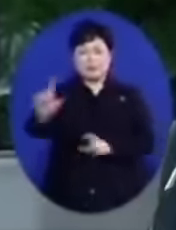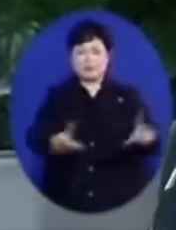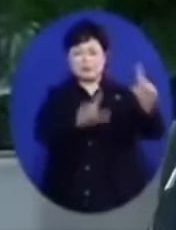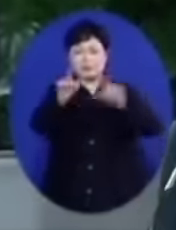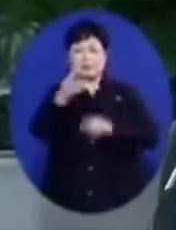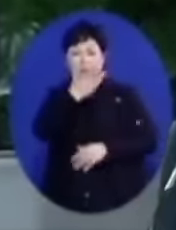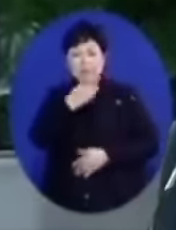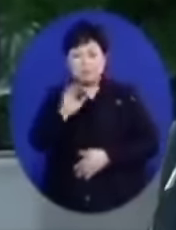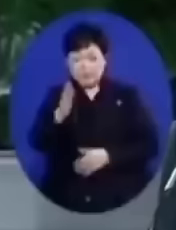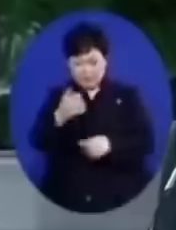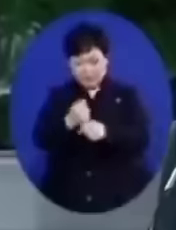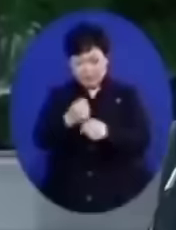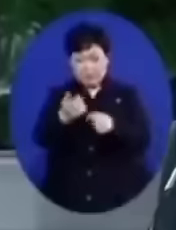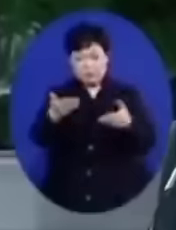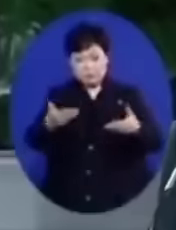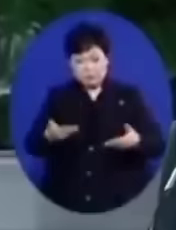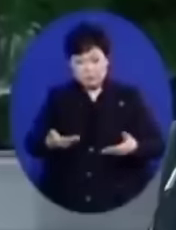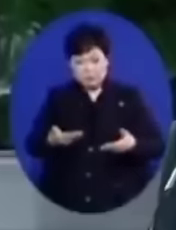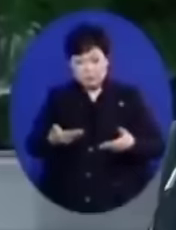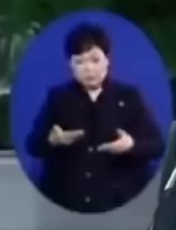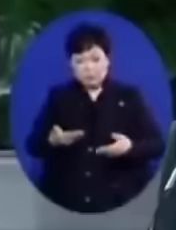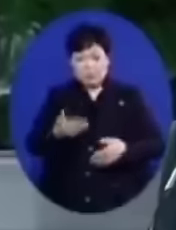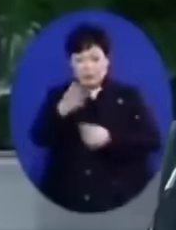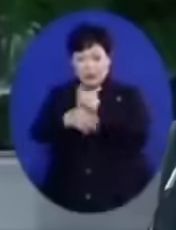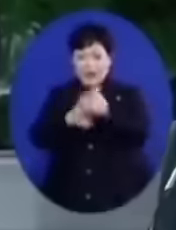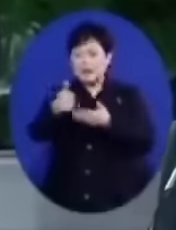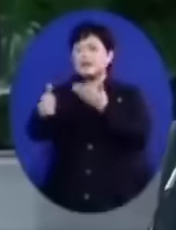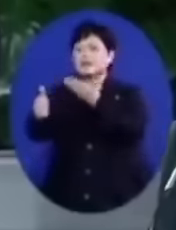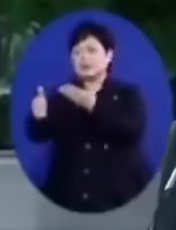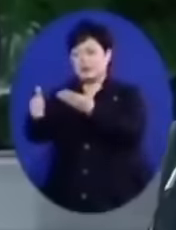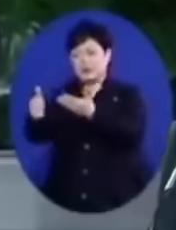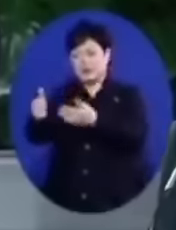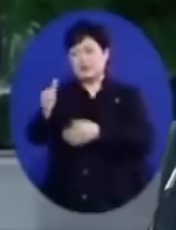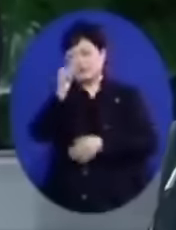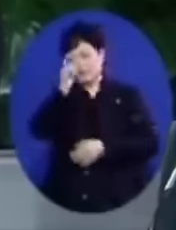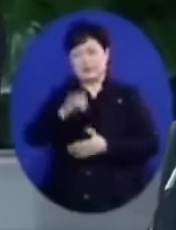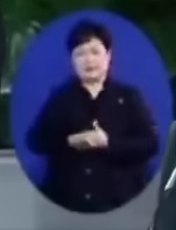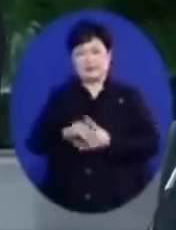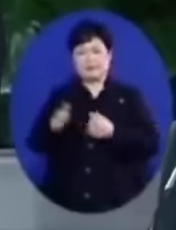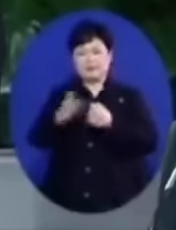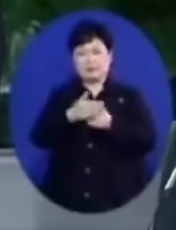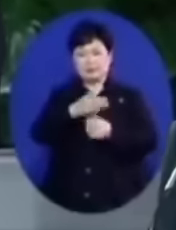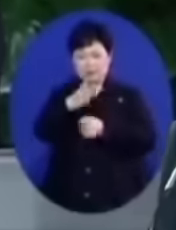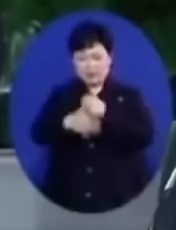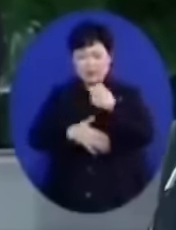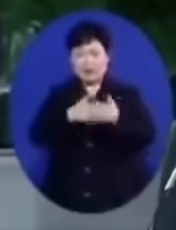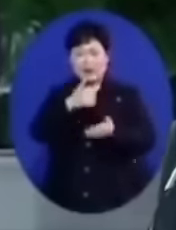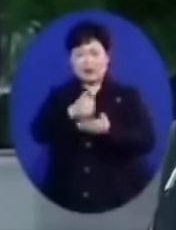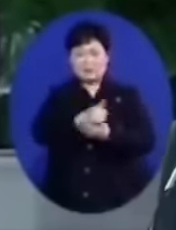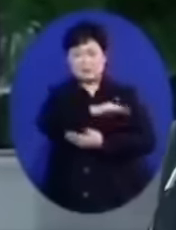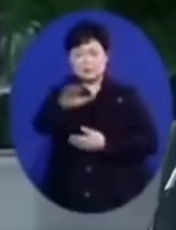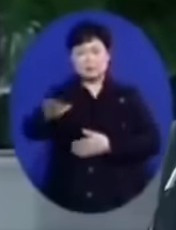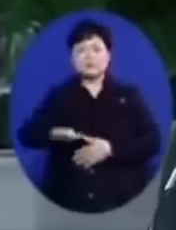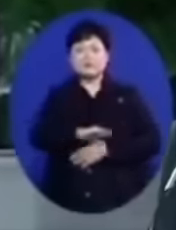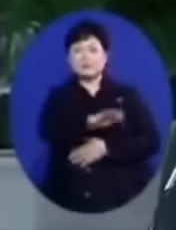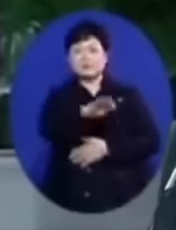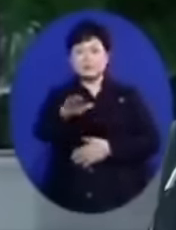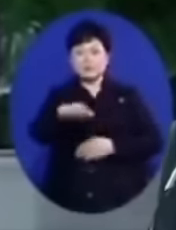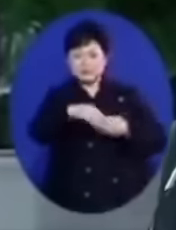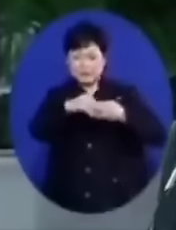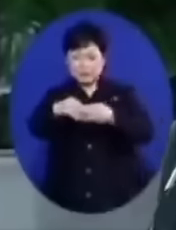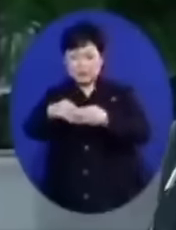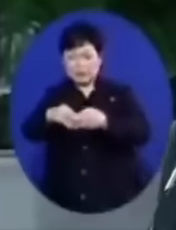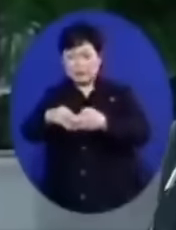복되게 만들어주는 근본의 능력은 하나님께 있는 것입니다. 그러므로 우리가 하나님이 우리를 이끌어 갈